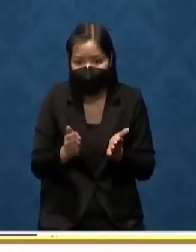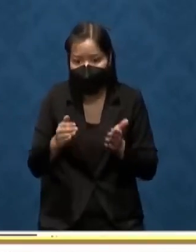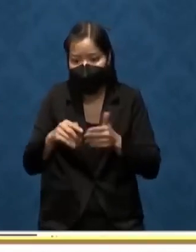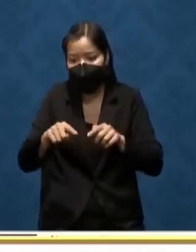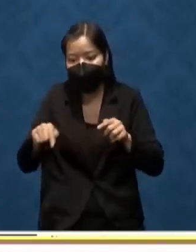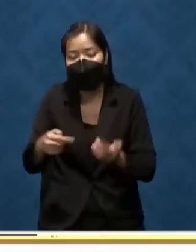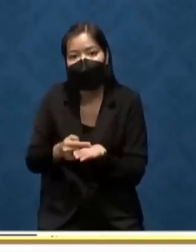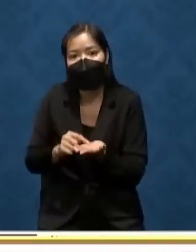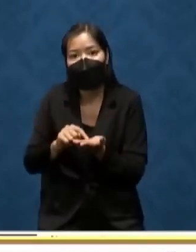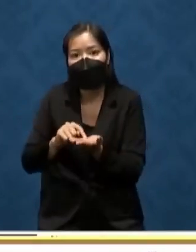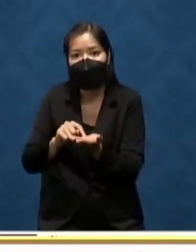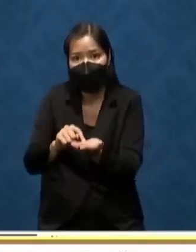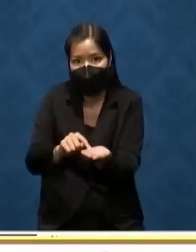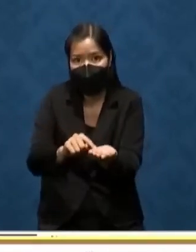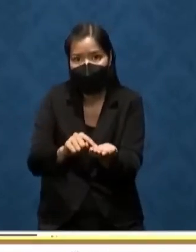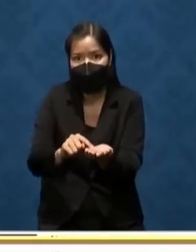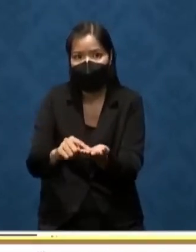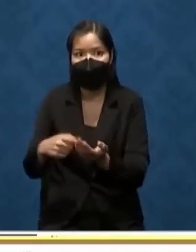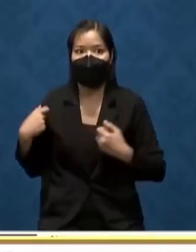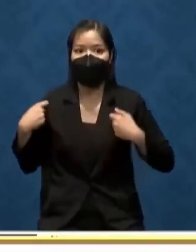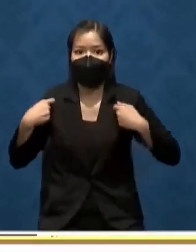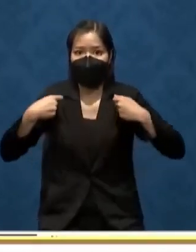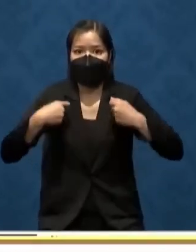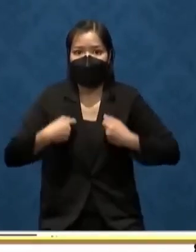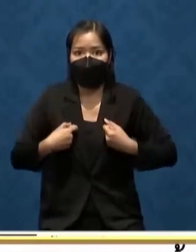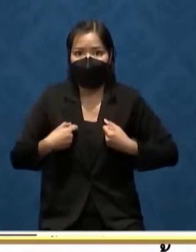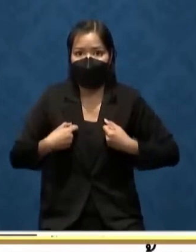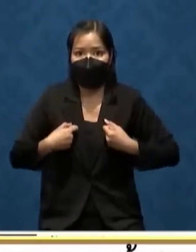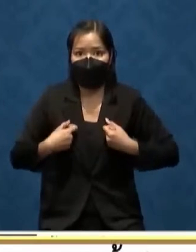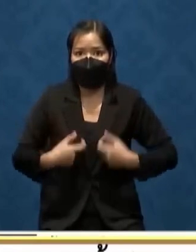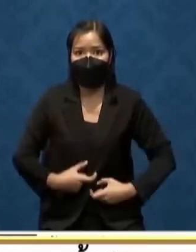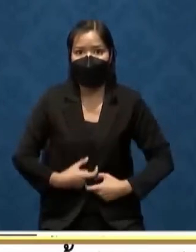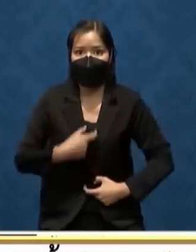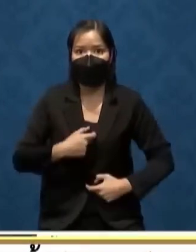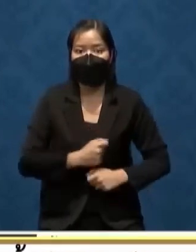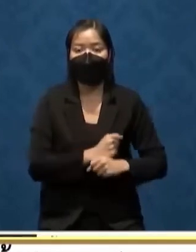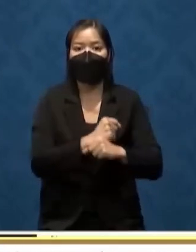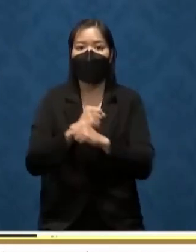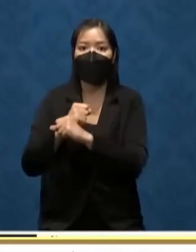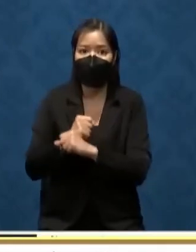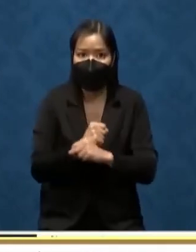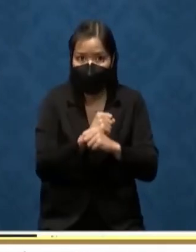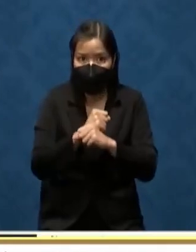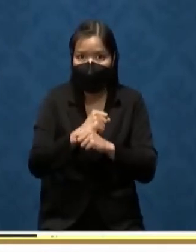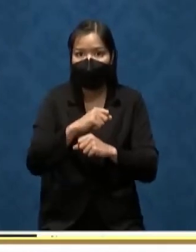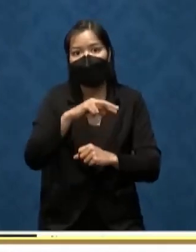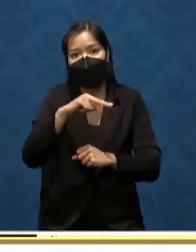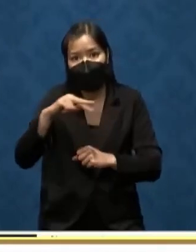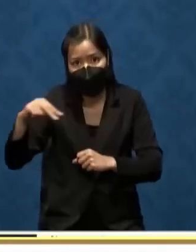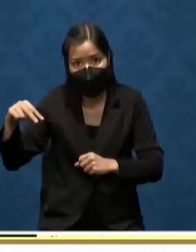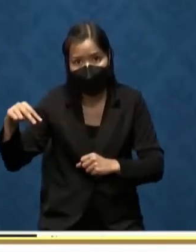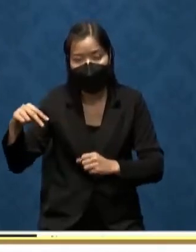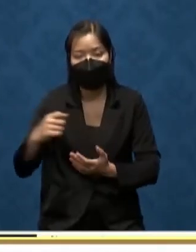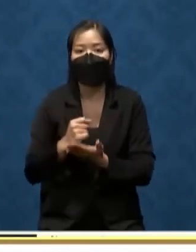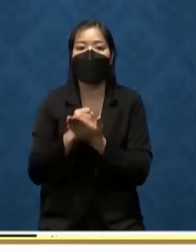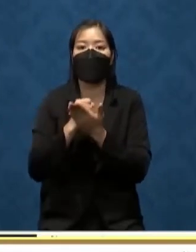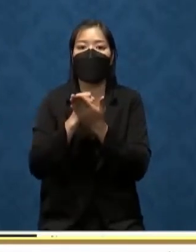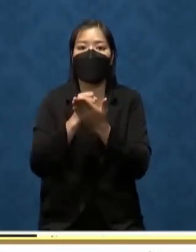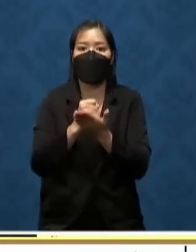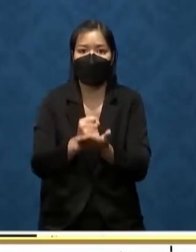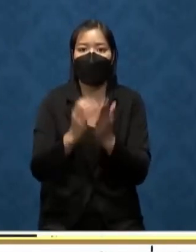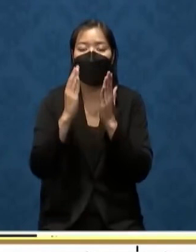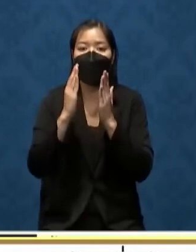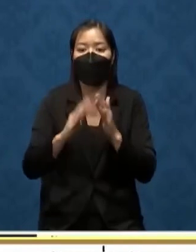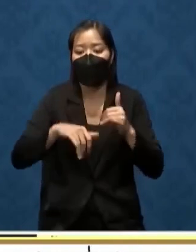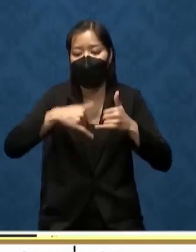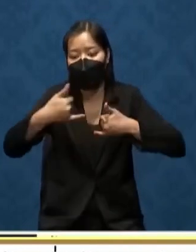อพู